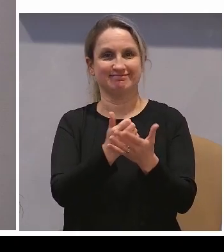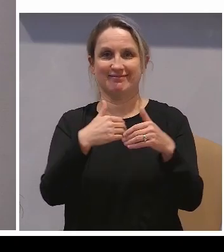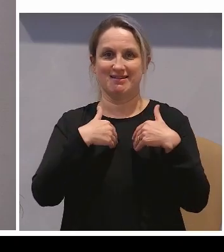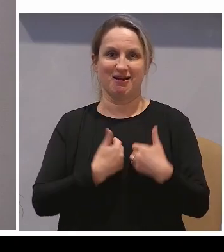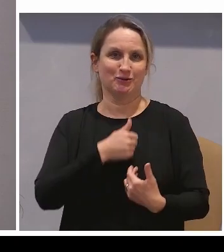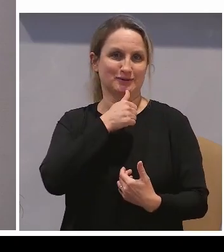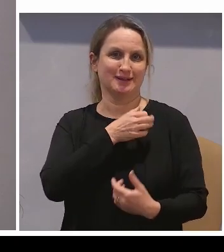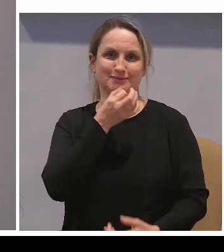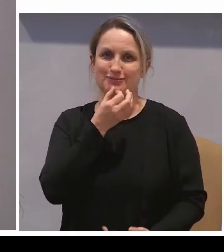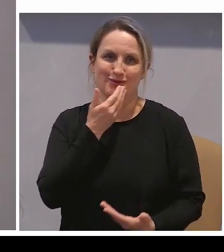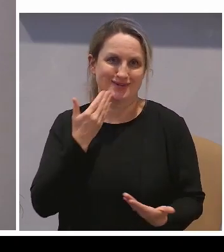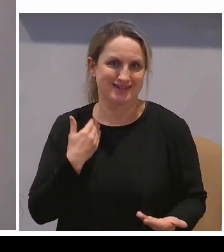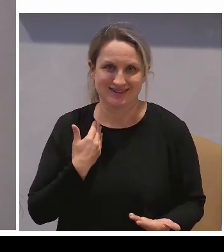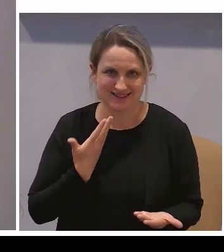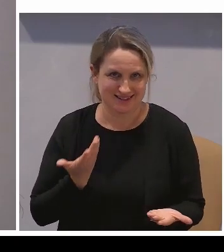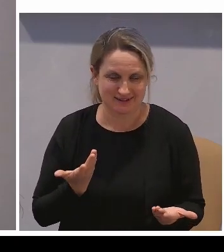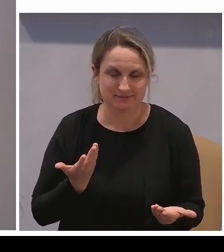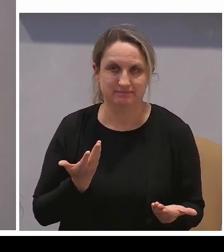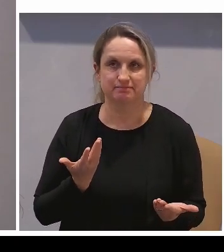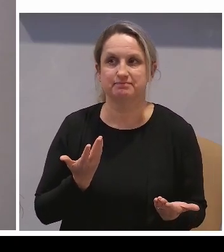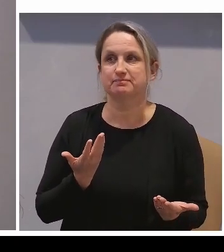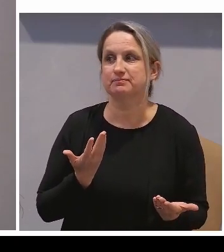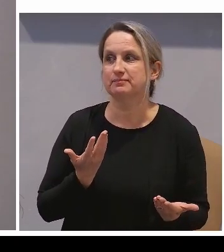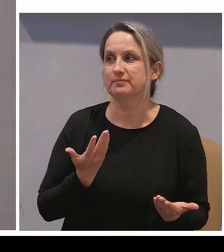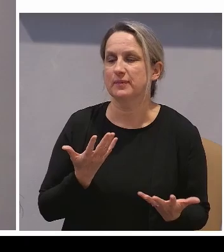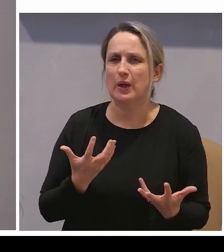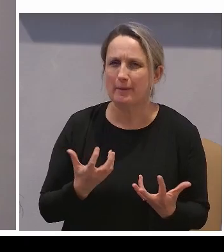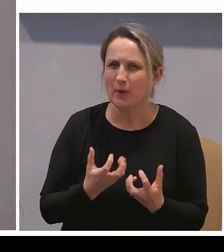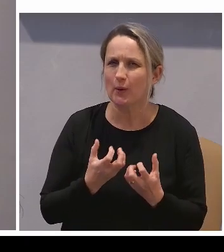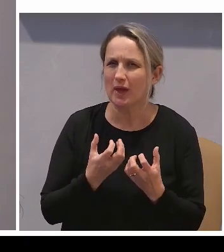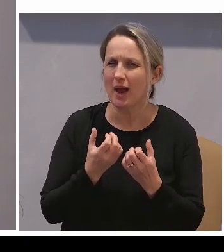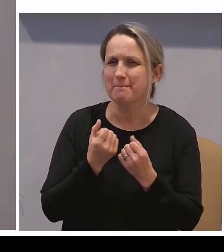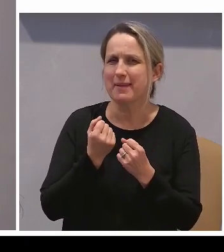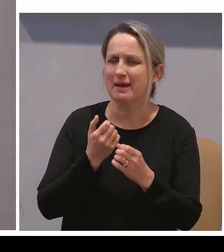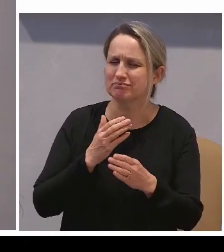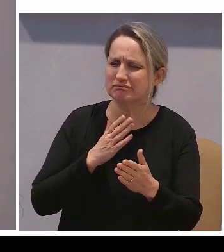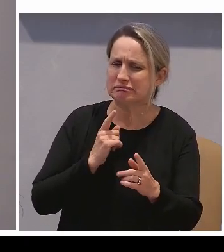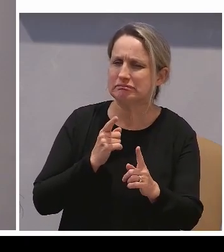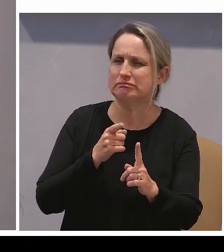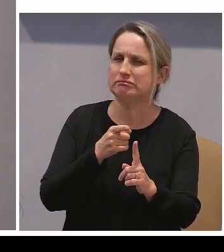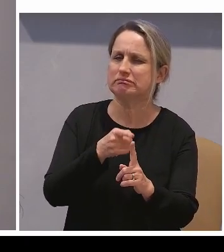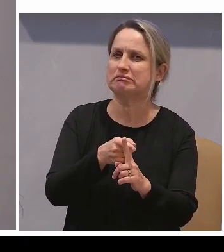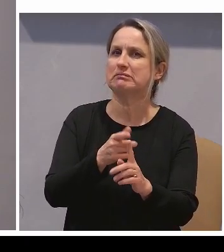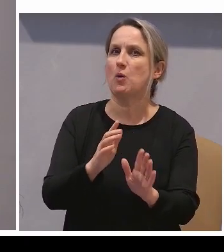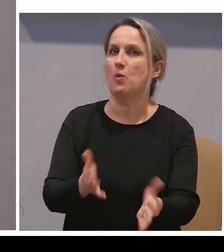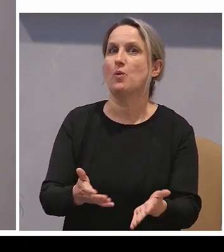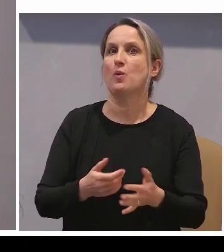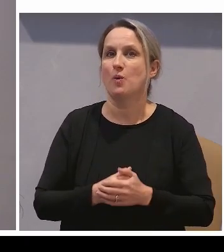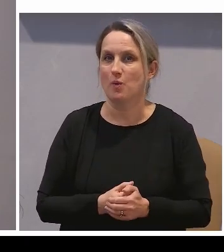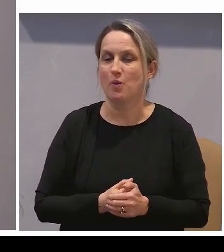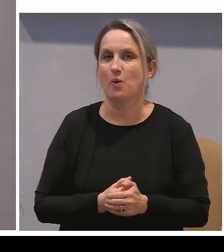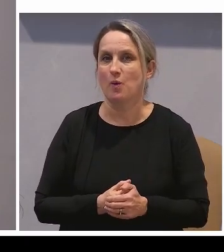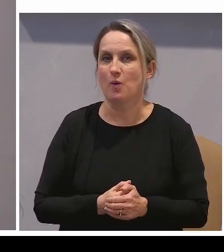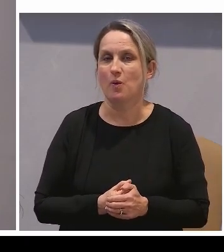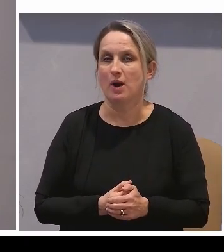for Eestis ei rare ole. disease, we do not yet have in Estonia a Me competence püüame center sinna suunas for liikuda, spinal muscular et atrophies and so